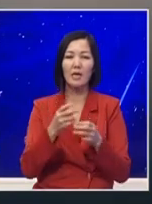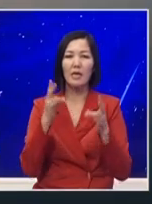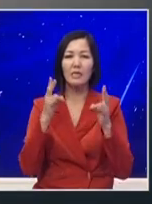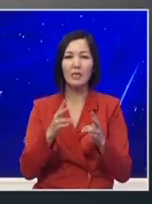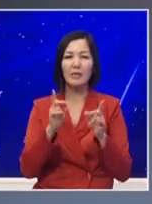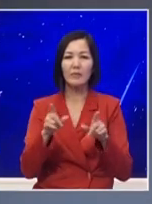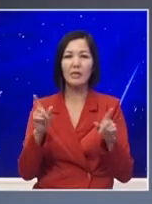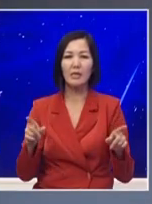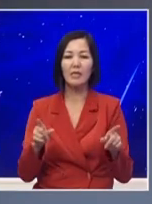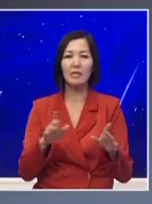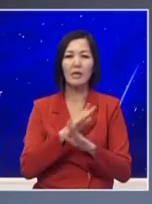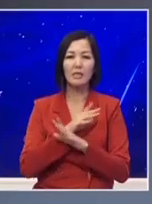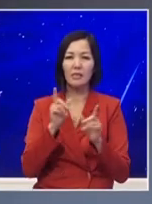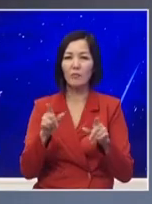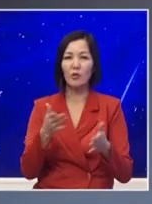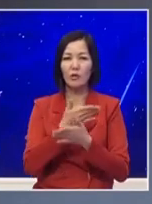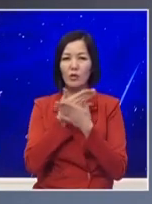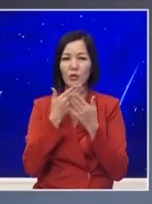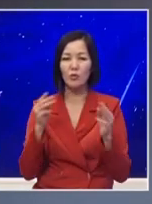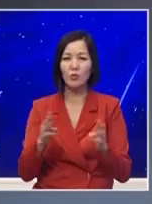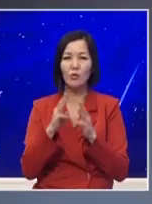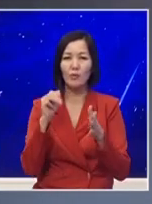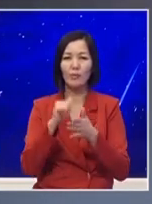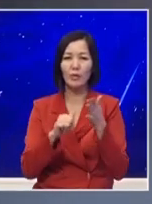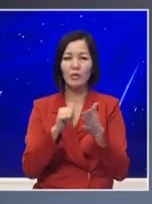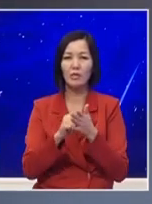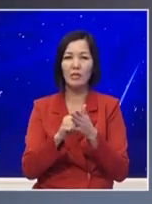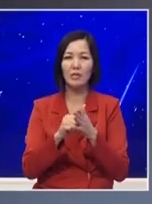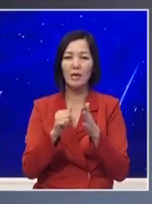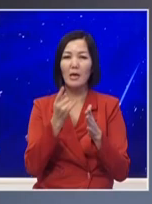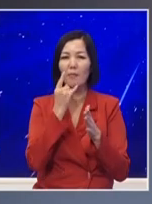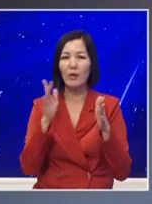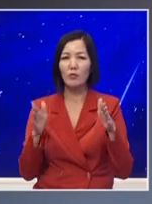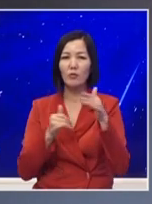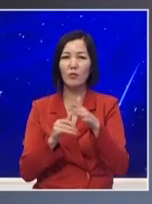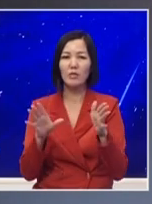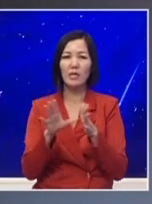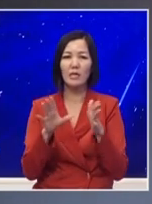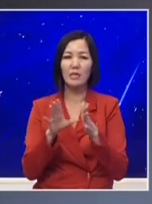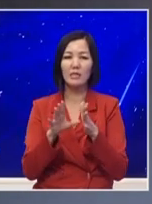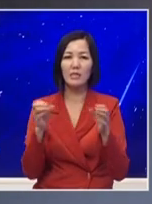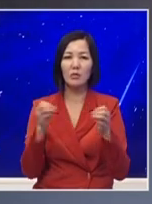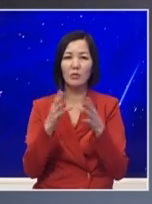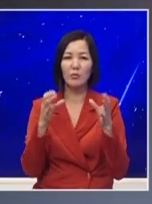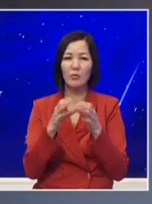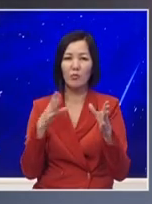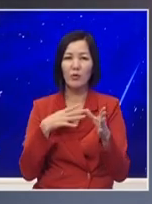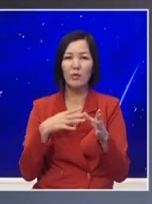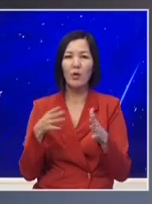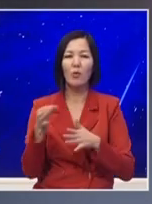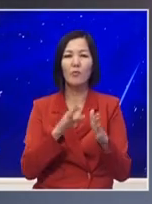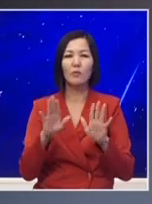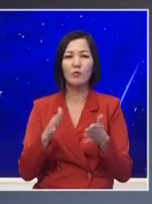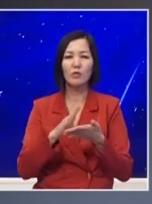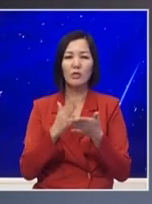зардап шеккендер мен қаза болғандар жоқ. Өрттің шығу себебі мотор бөлігіндегі электр сымдарының қысқа тұйықталуы. Осыған орай